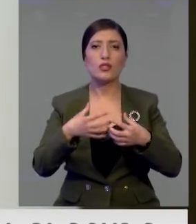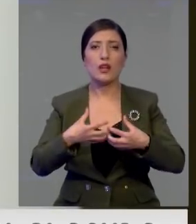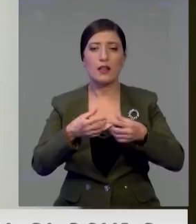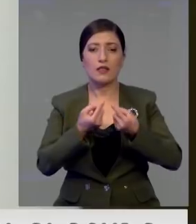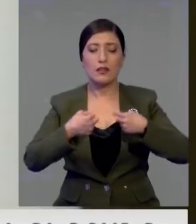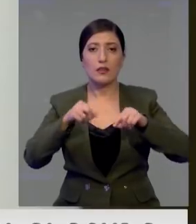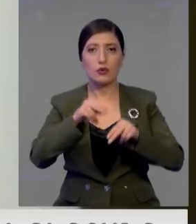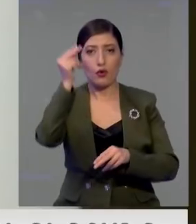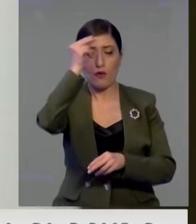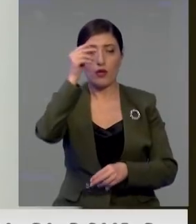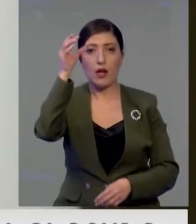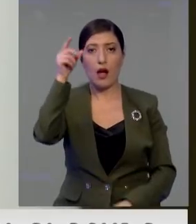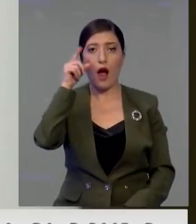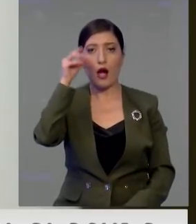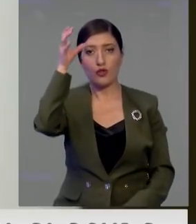ժողովրդի պատմություն։